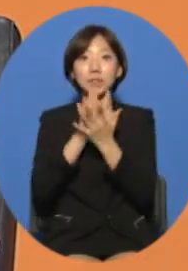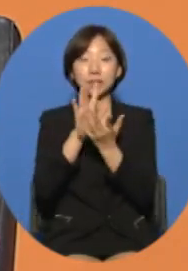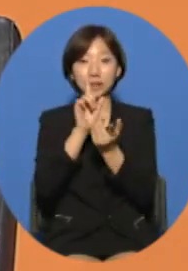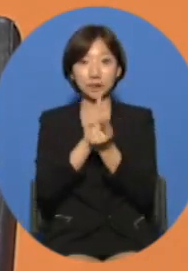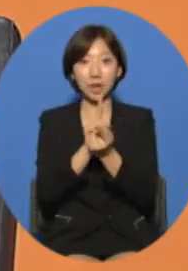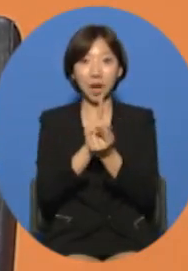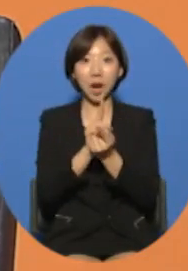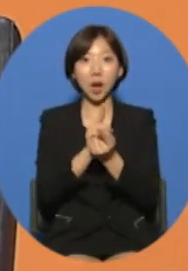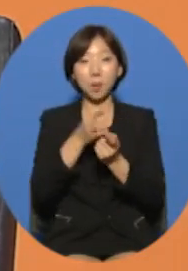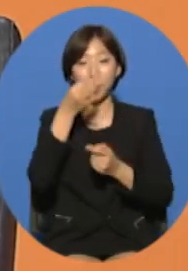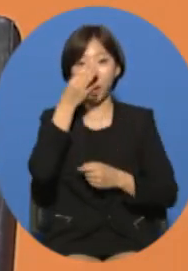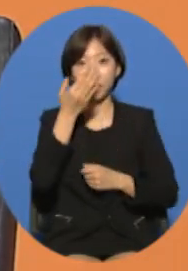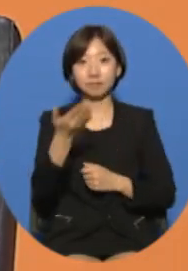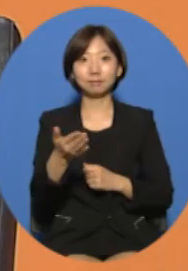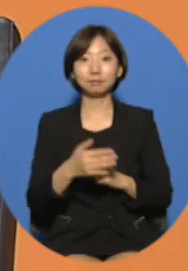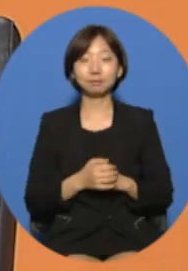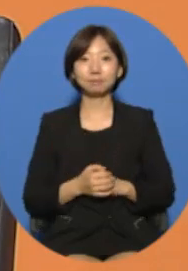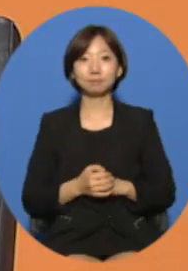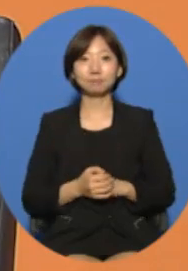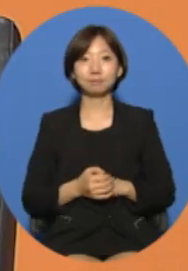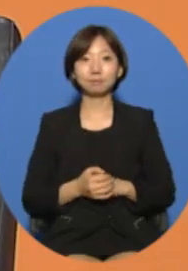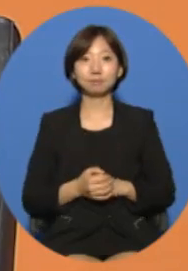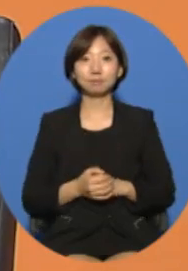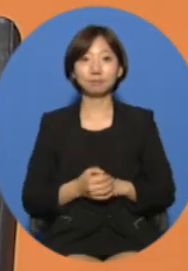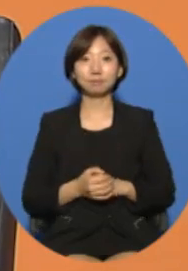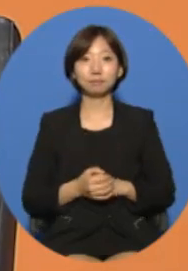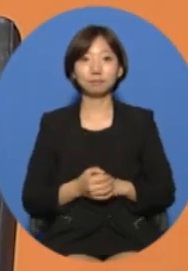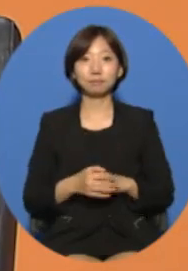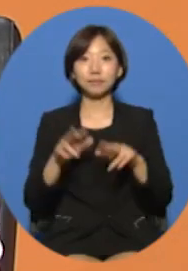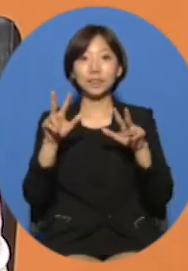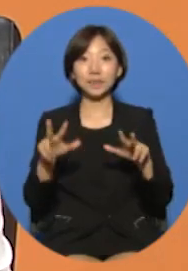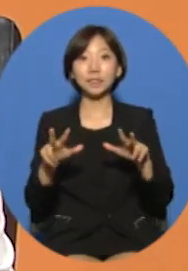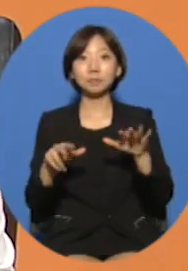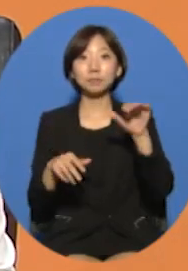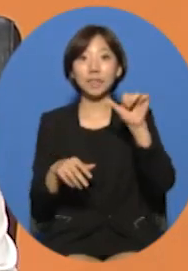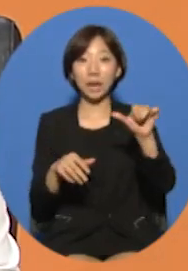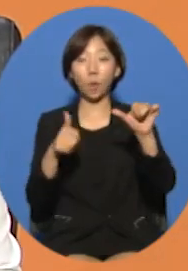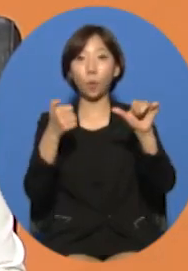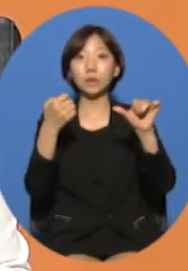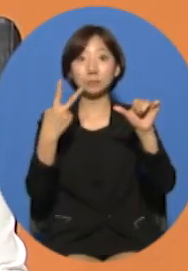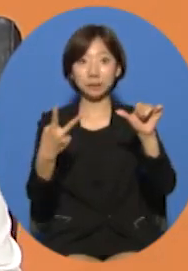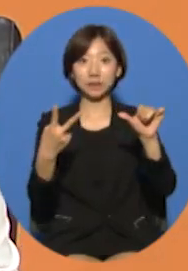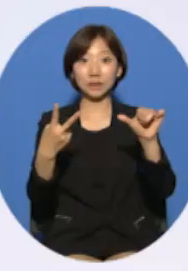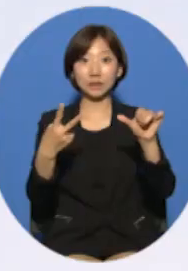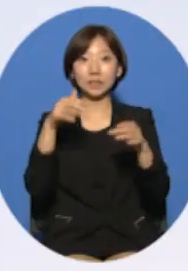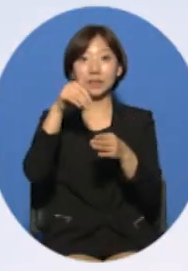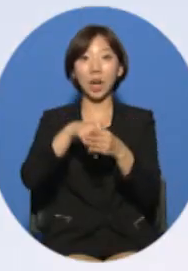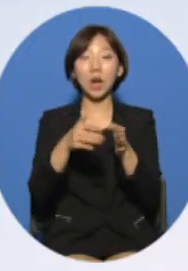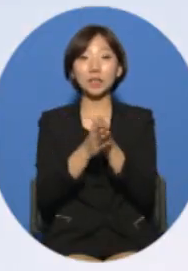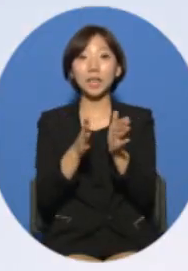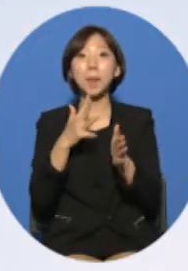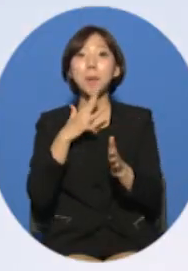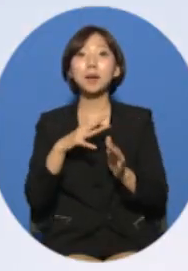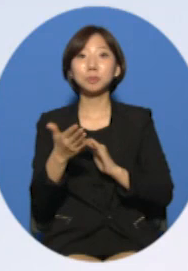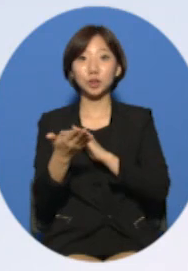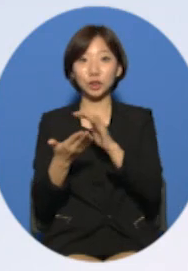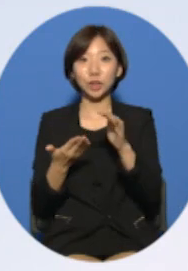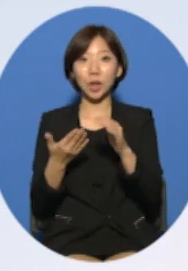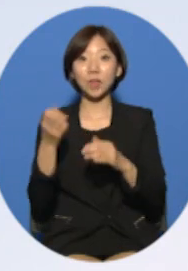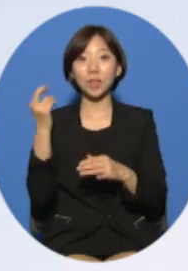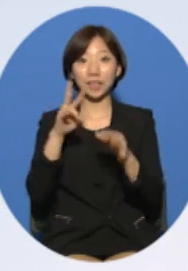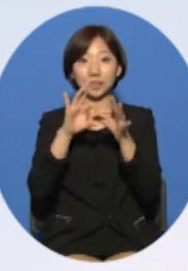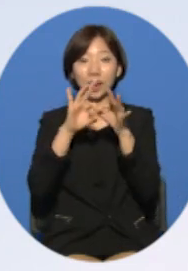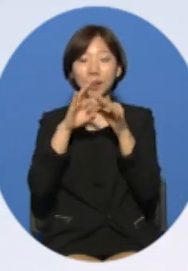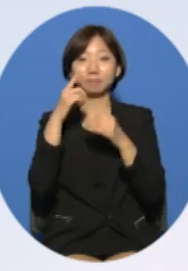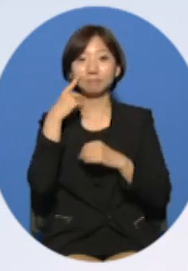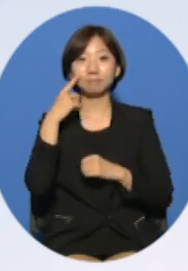상황을 생생하게 전달해 드리도록 하겠습니다. 네. 자, 지금 5시 52분입니다. 네. 선거 시작하기 8분 전인데 현장 다시 연결해